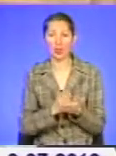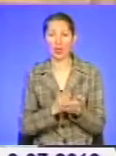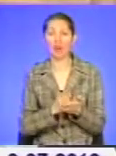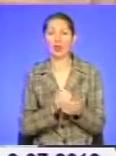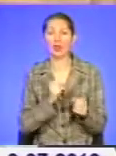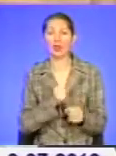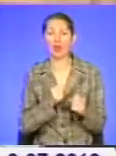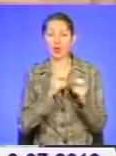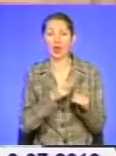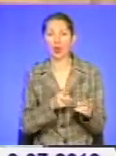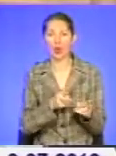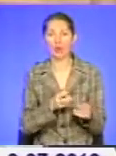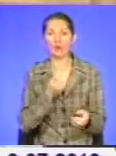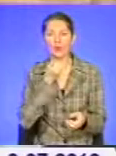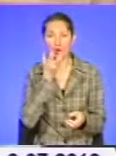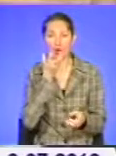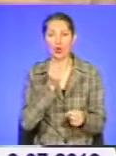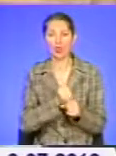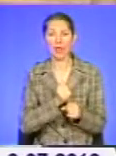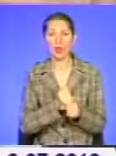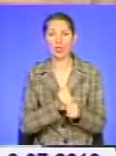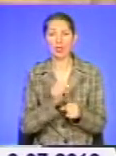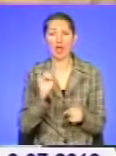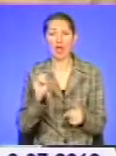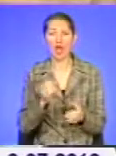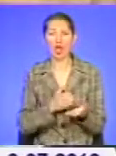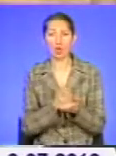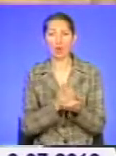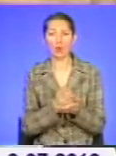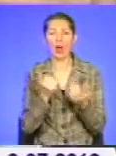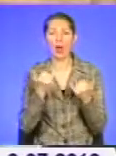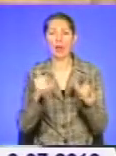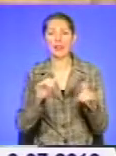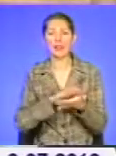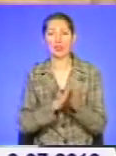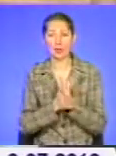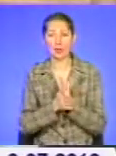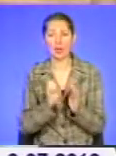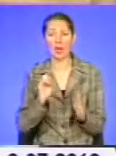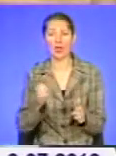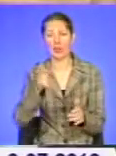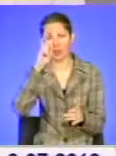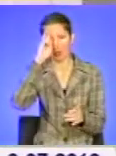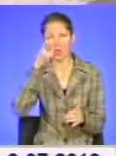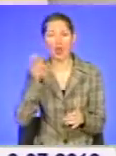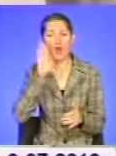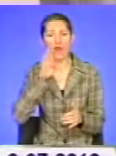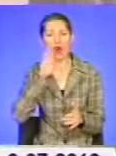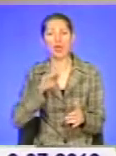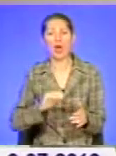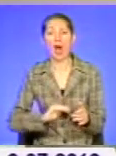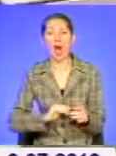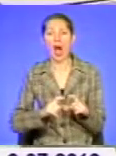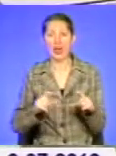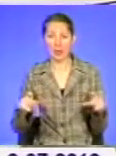добре спрацювала і служба по чрезвичайним ситуаціям, і Держводагентство. Також Олександр